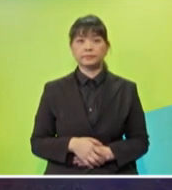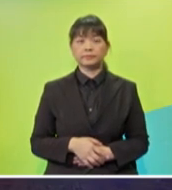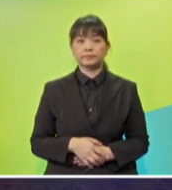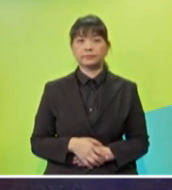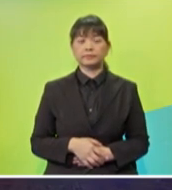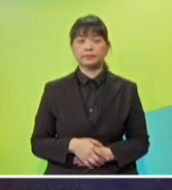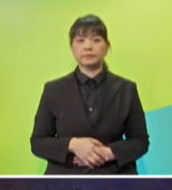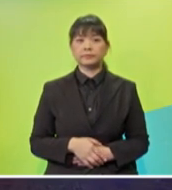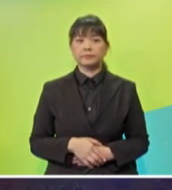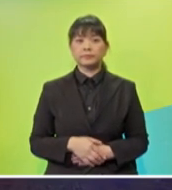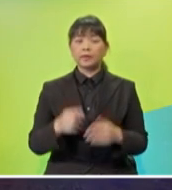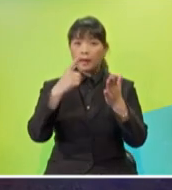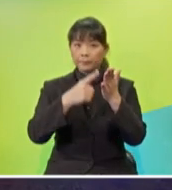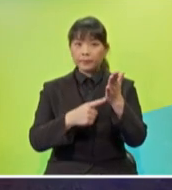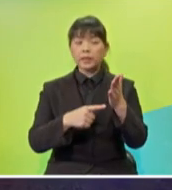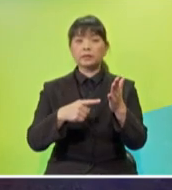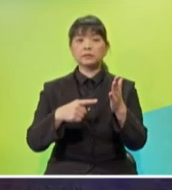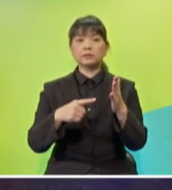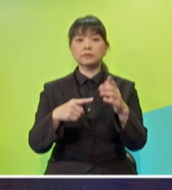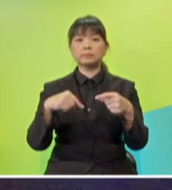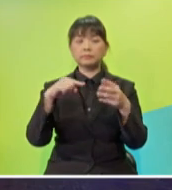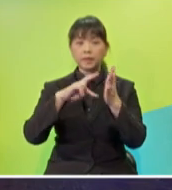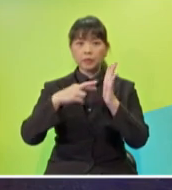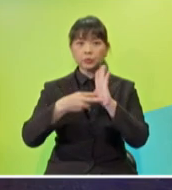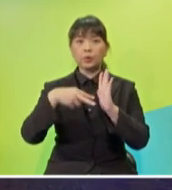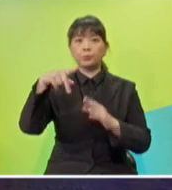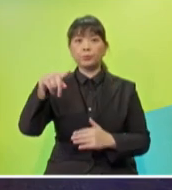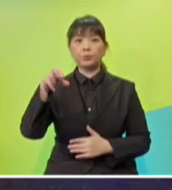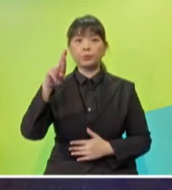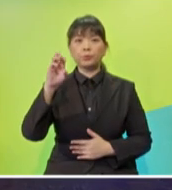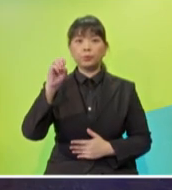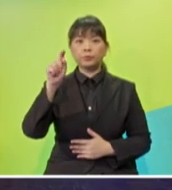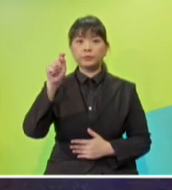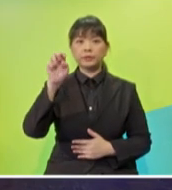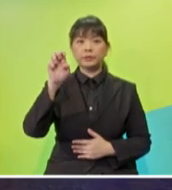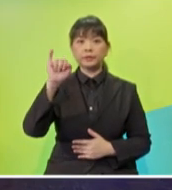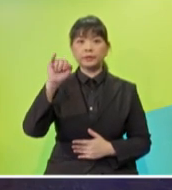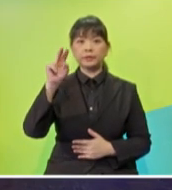apa yang dikatakan dengan protein Adakah Anda paham dengan protein